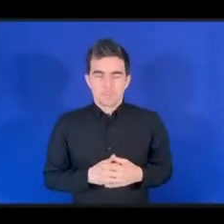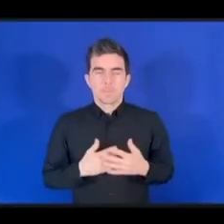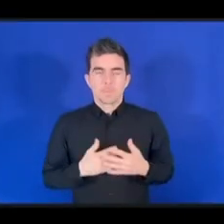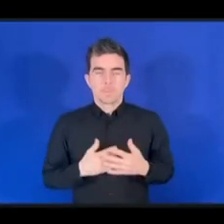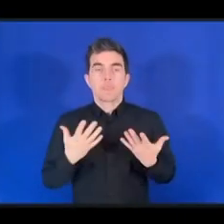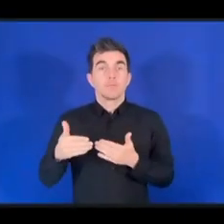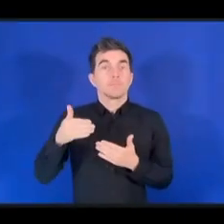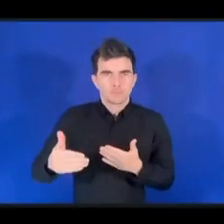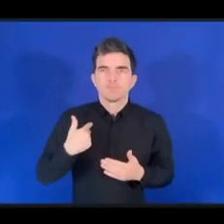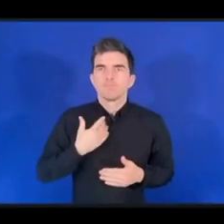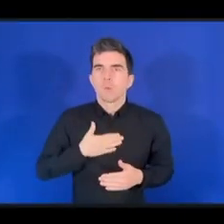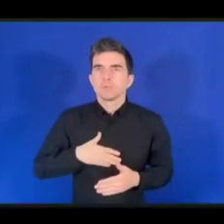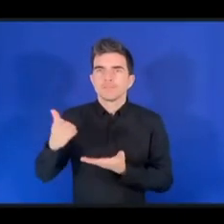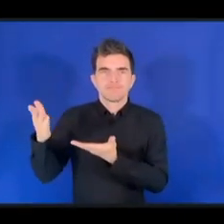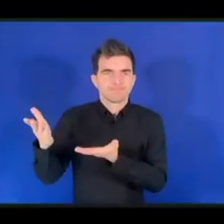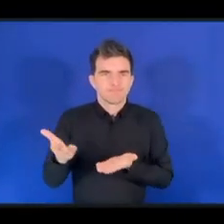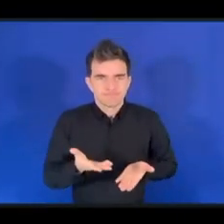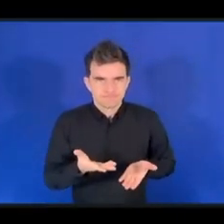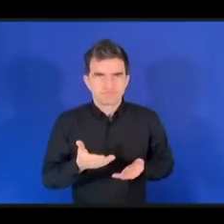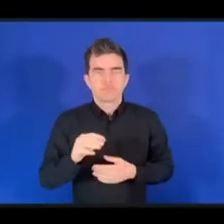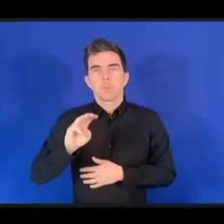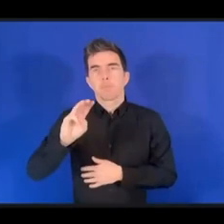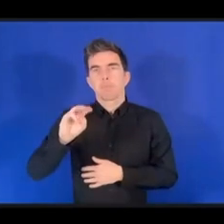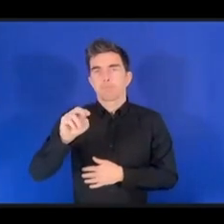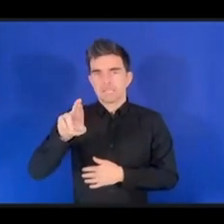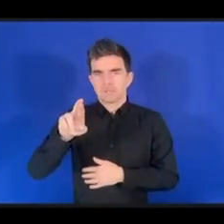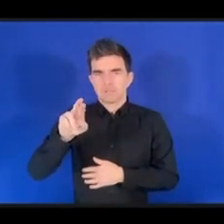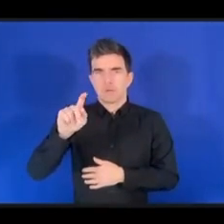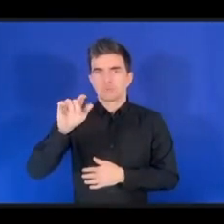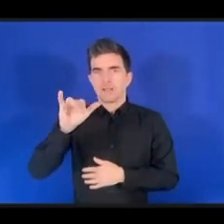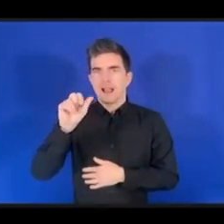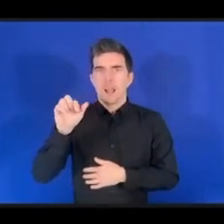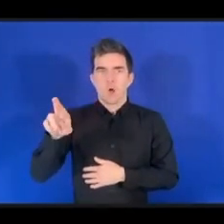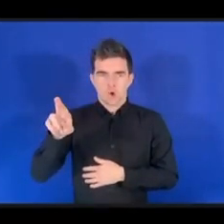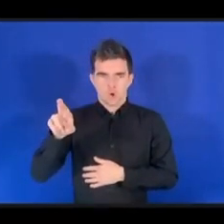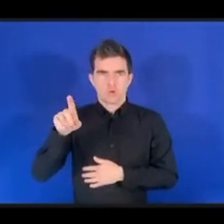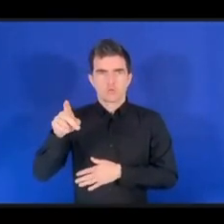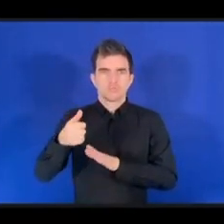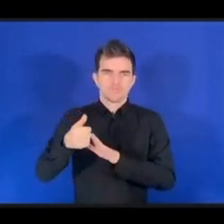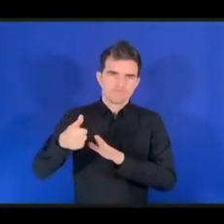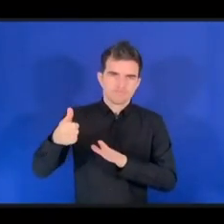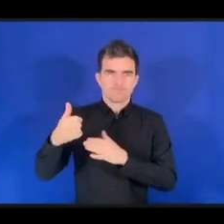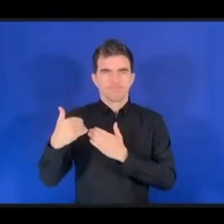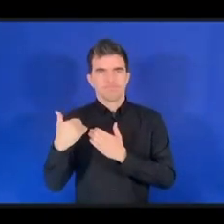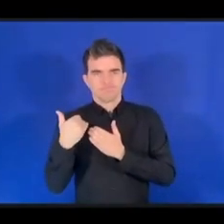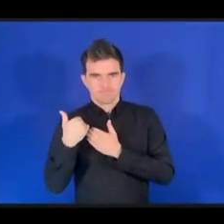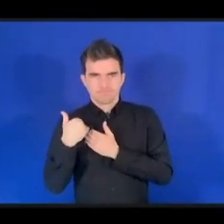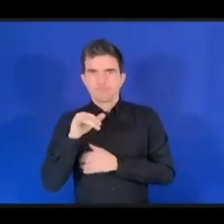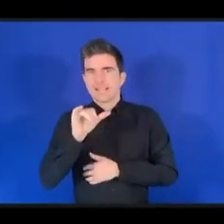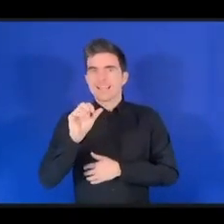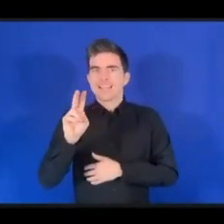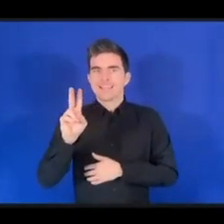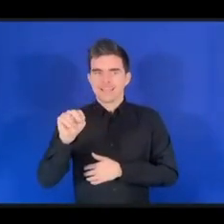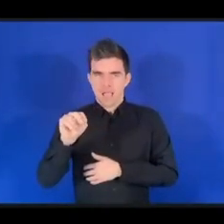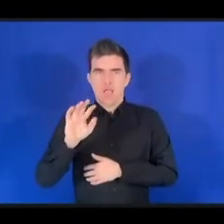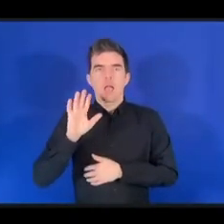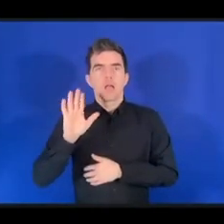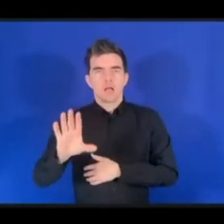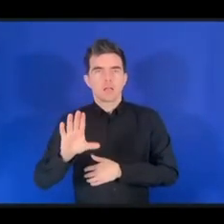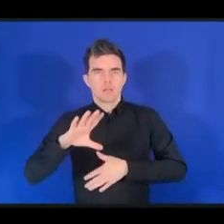الامين العام للاتحاد الكريبي للاتصالات السلكيه واللاسلكيه للادلاء بملاحظته سيد تيلر